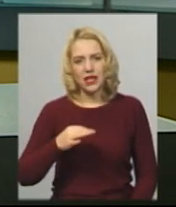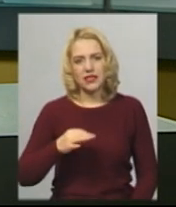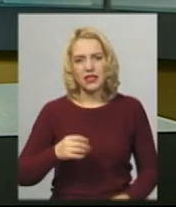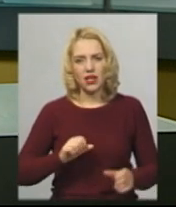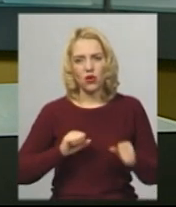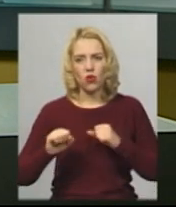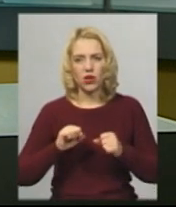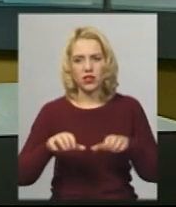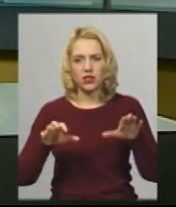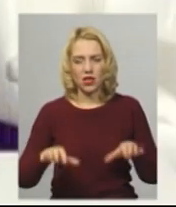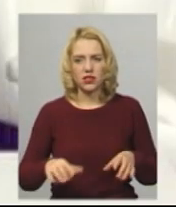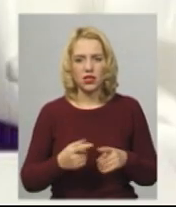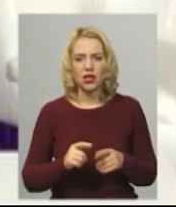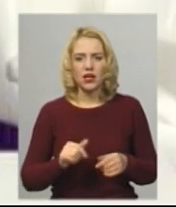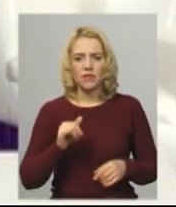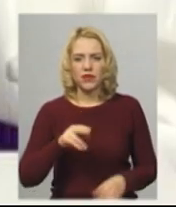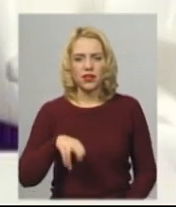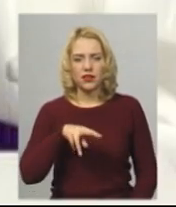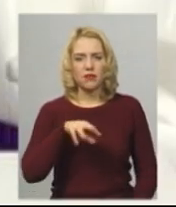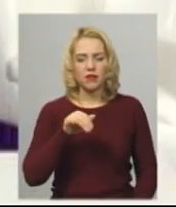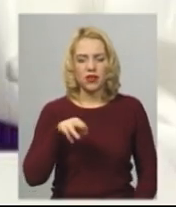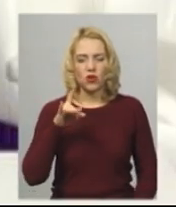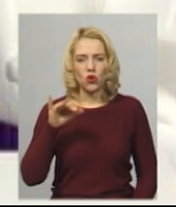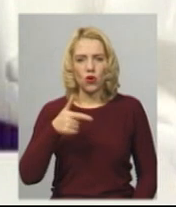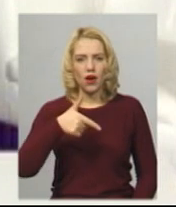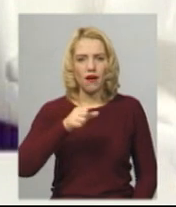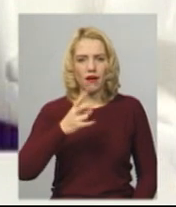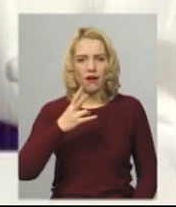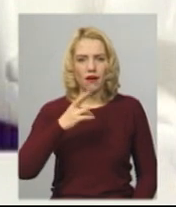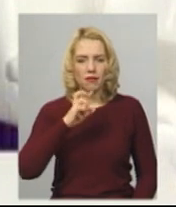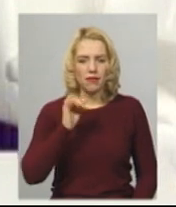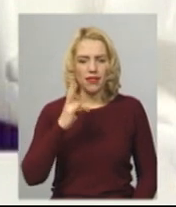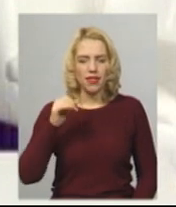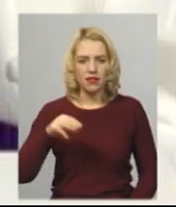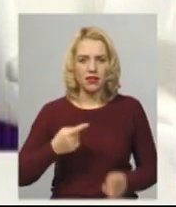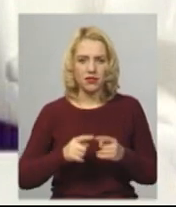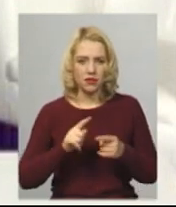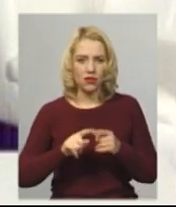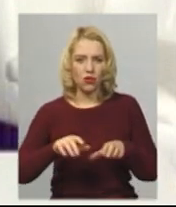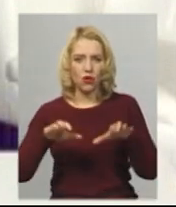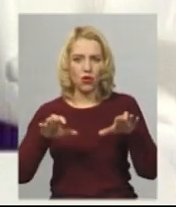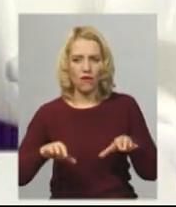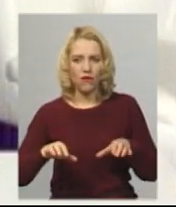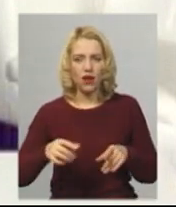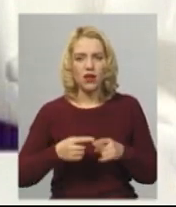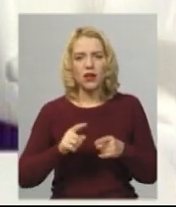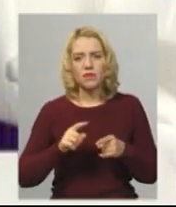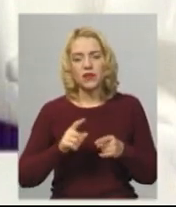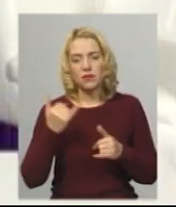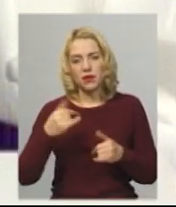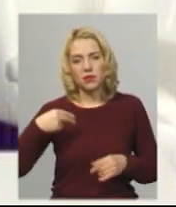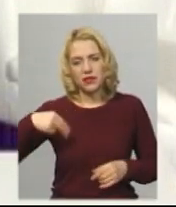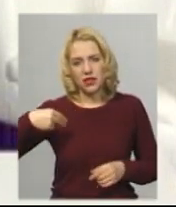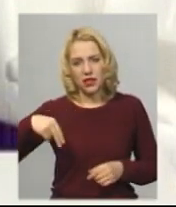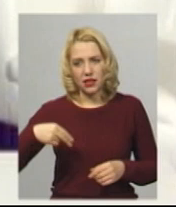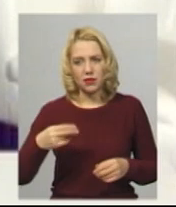голови Хмельницької облдержадміністрації Дмитра Габінета. Про це йдеться на офіційному сайті урядового порталу. Тепер президент України